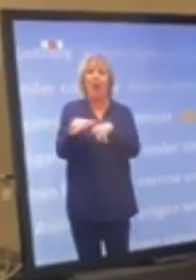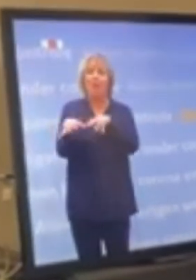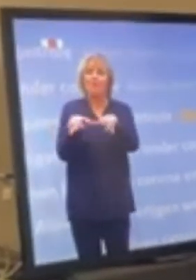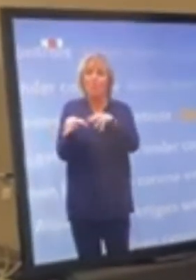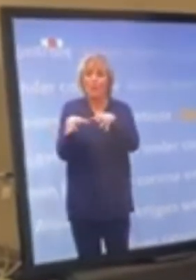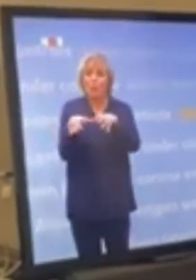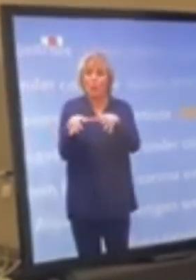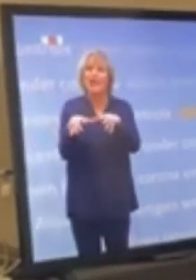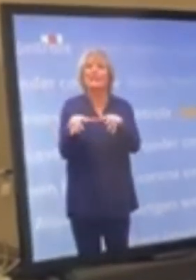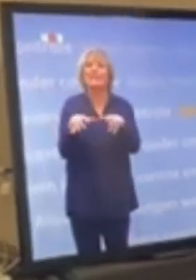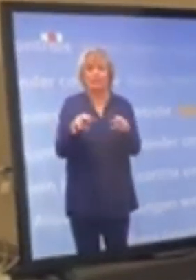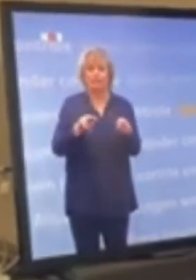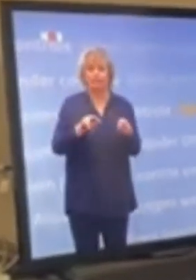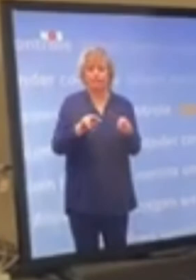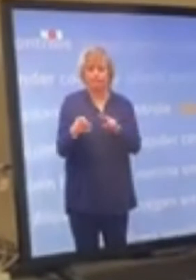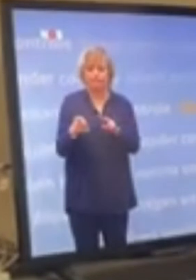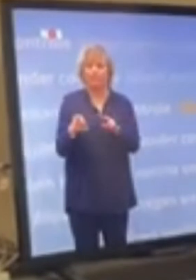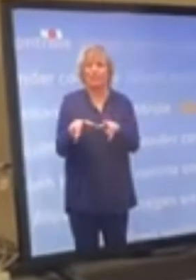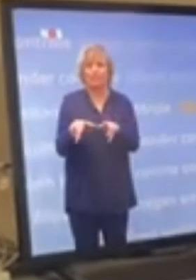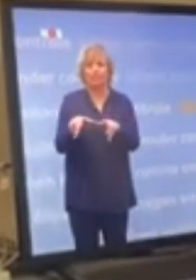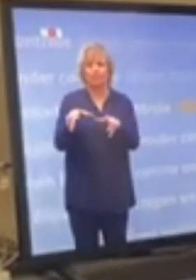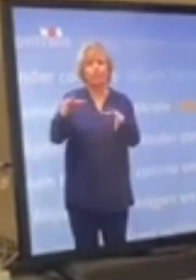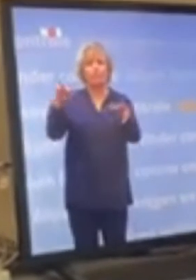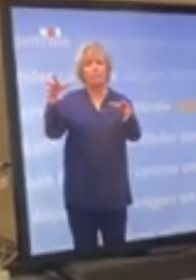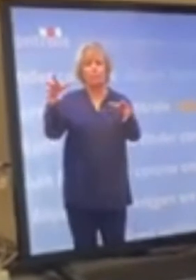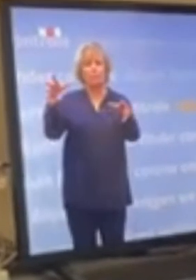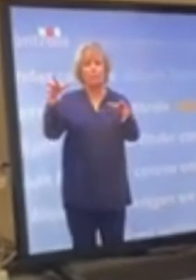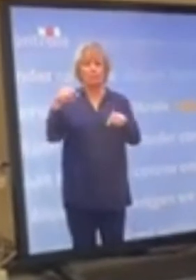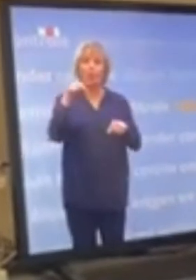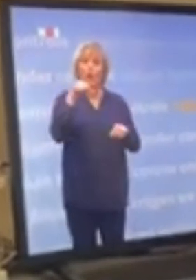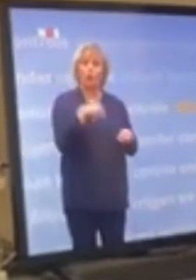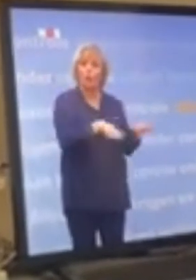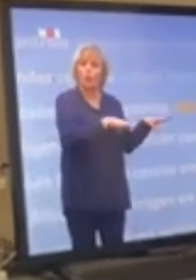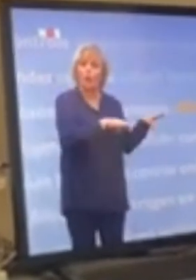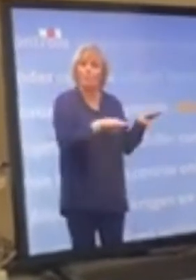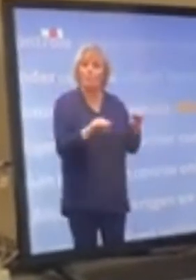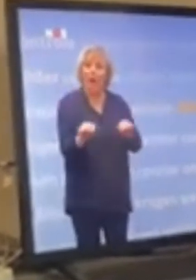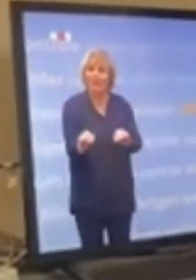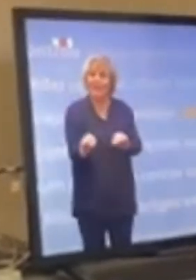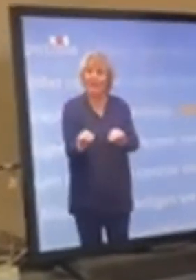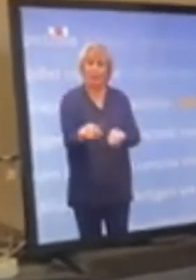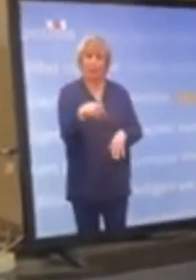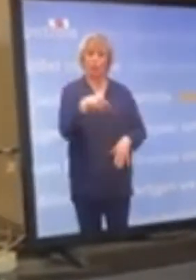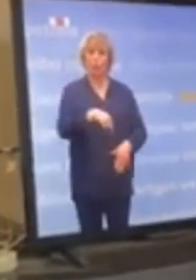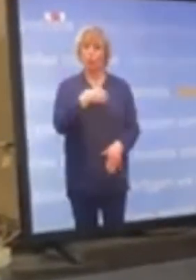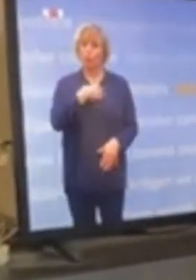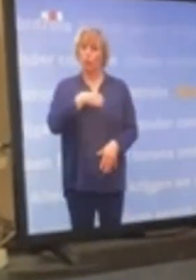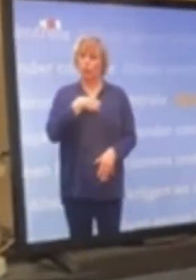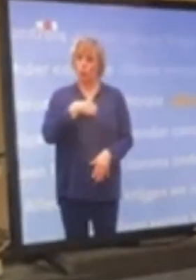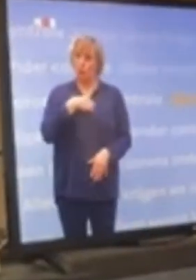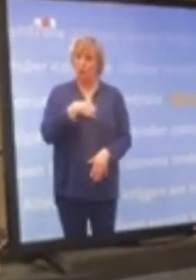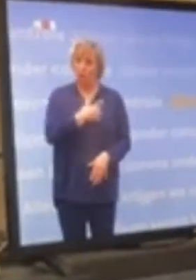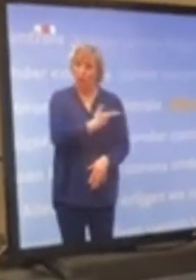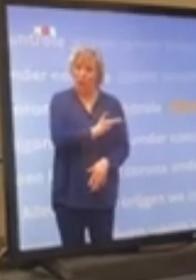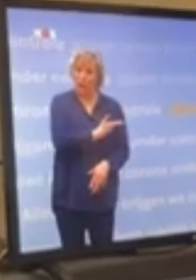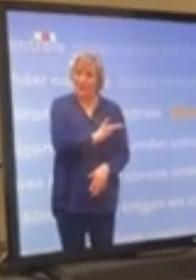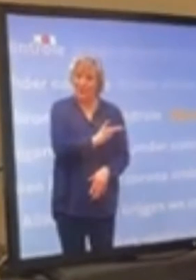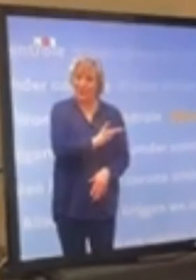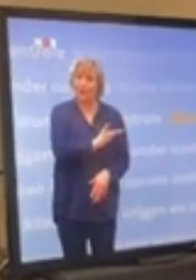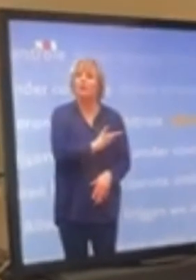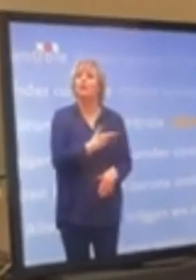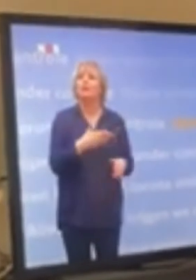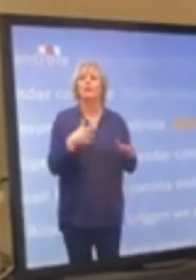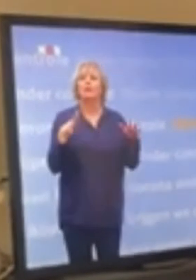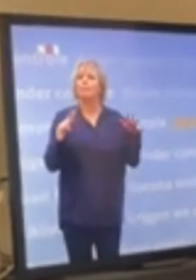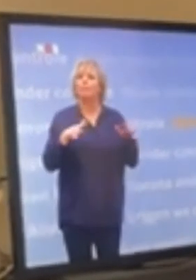totaal aantal besmettingen. En omdat we zien eigenlijk met de huidige maatregelen, met de huidige compliance al, is dat Britse virus eigenlijk dus kennelijk